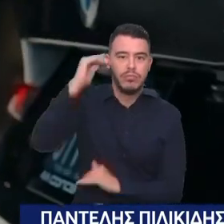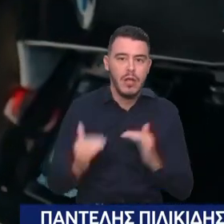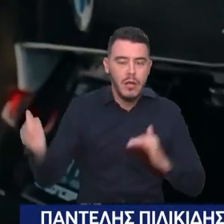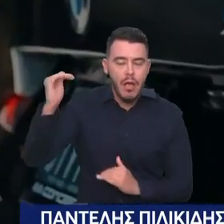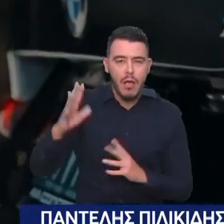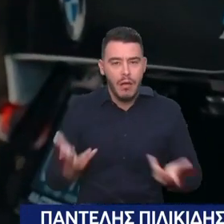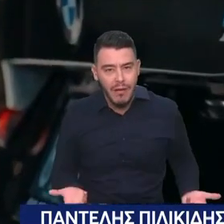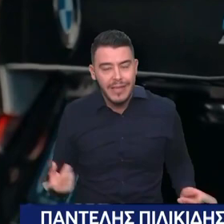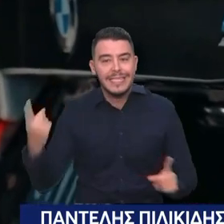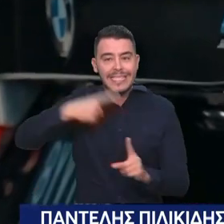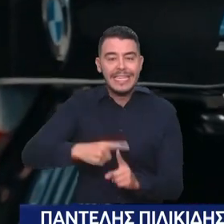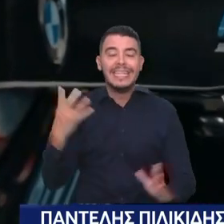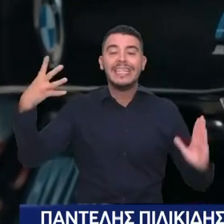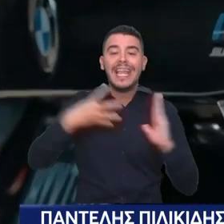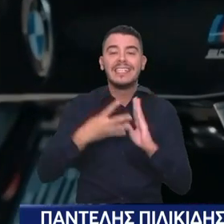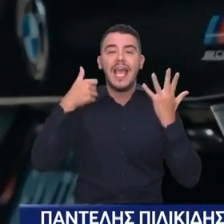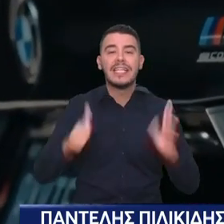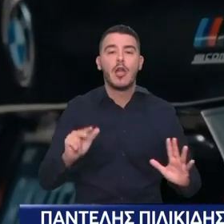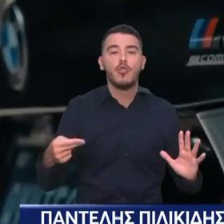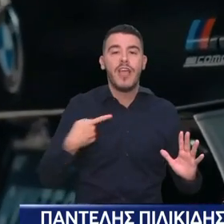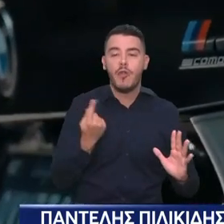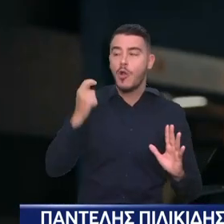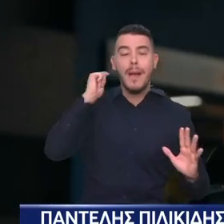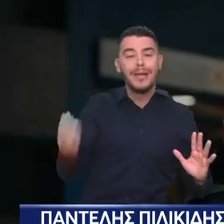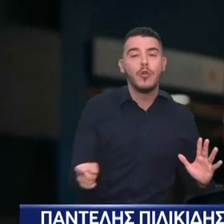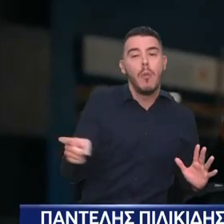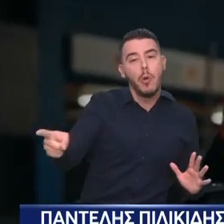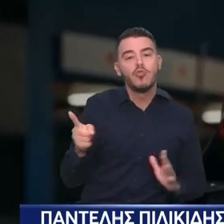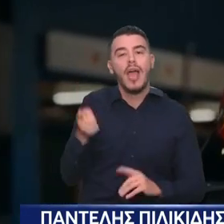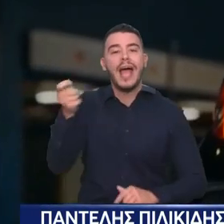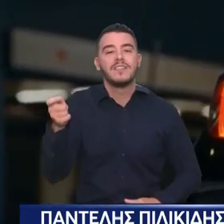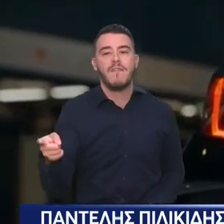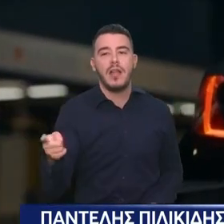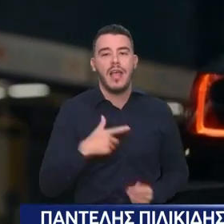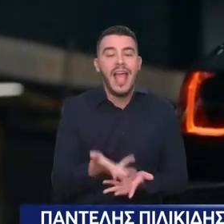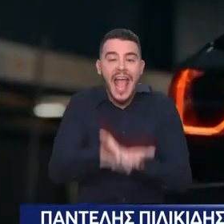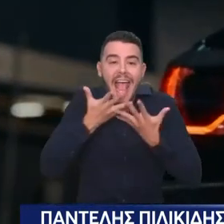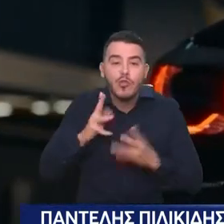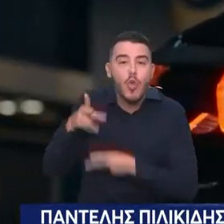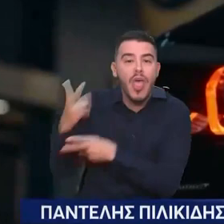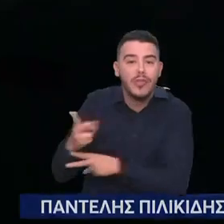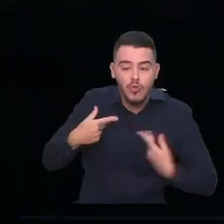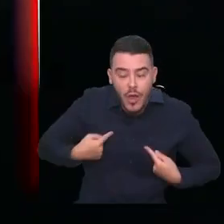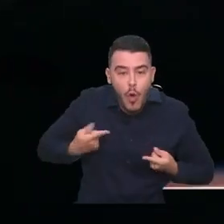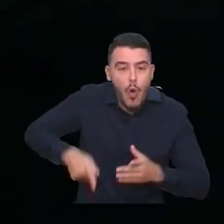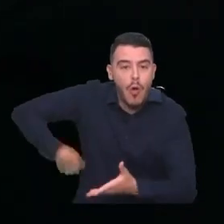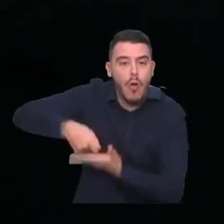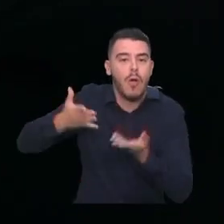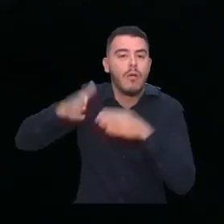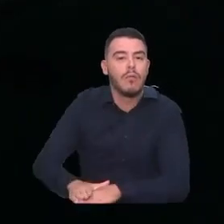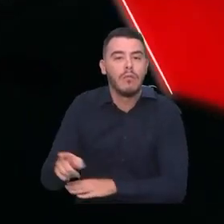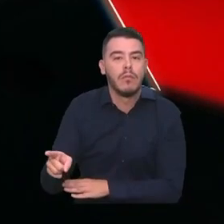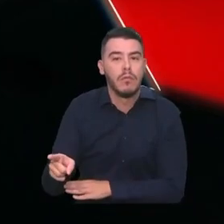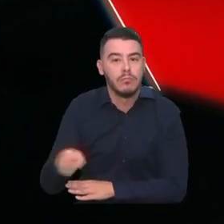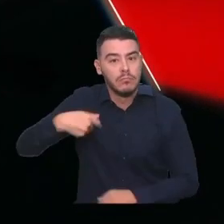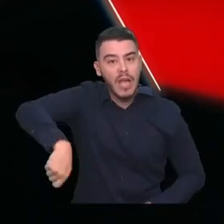στον Άριο Πάγο και 4.600 ευρώ δικαστικά έξοδα της ασφαλιστικής εταιρείας. Τα πλήρωσα και αυτά, να ξέρετε.